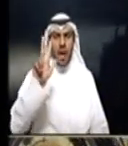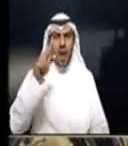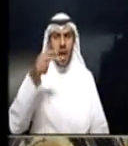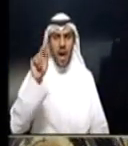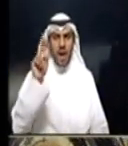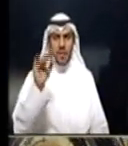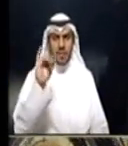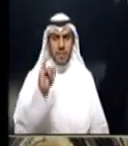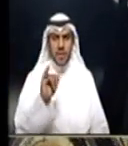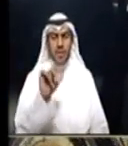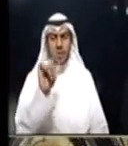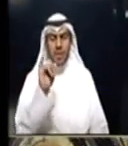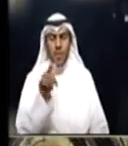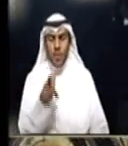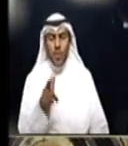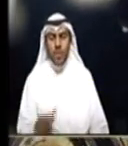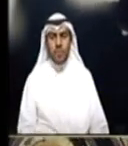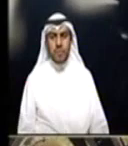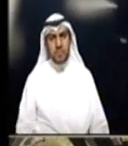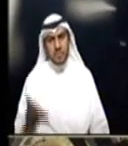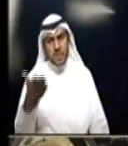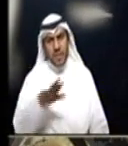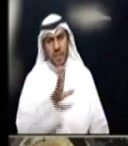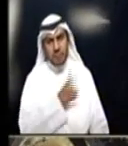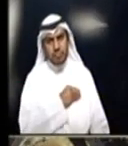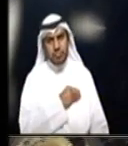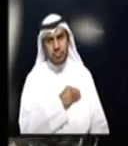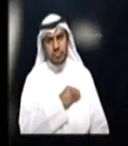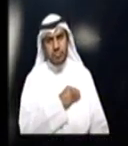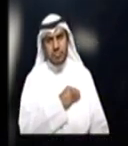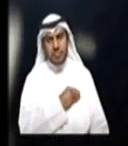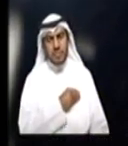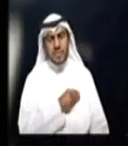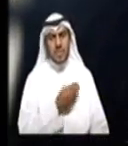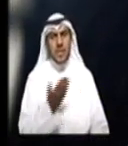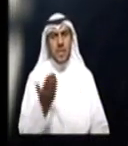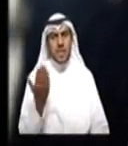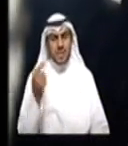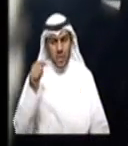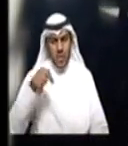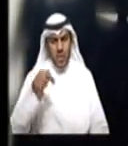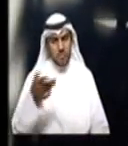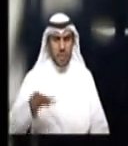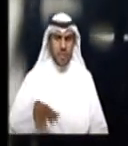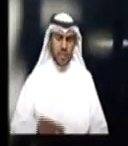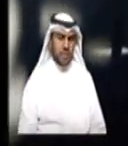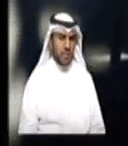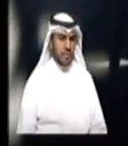46 والذين وافتهم المنية في وقت سابق اليوم.